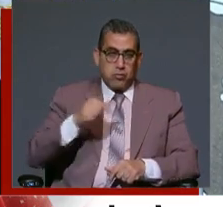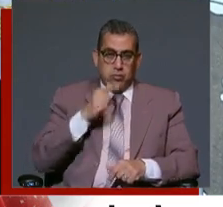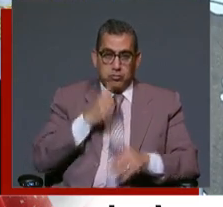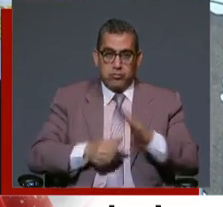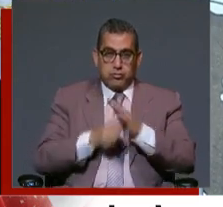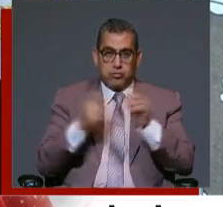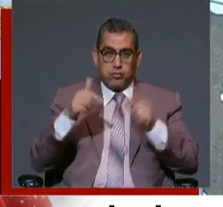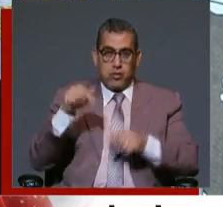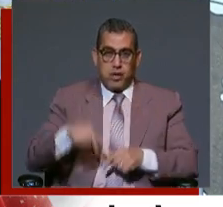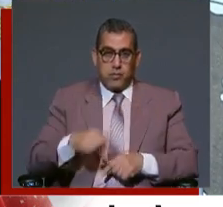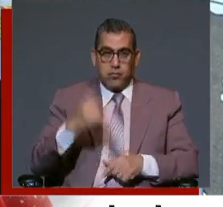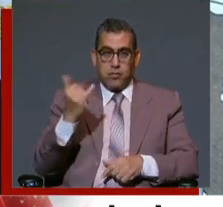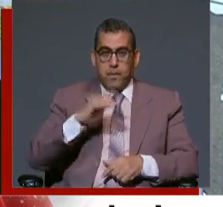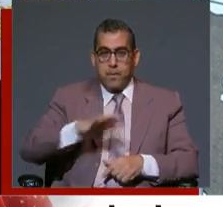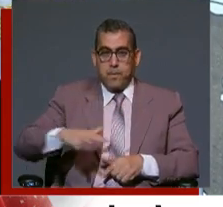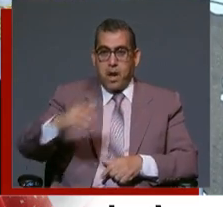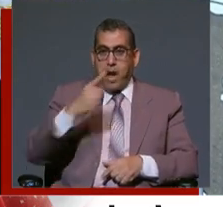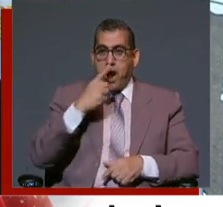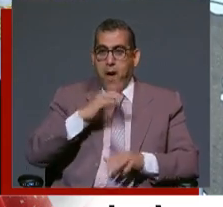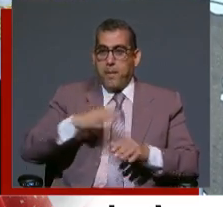تغمرها مياه البحر الأحمر